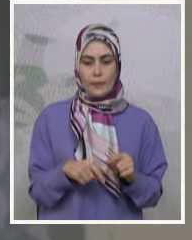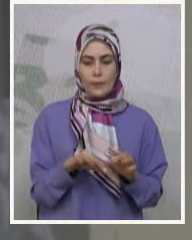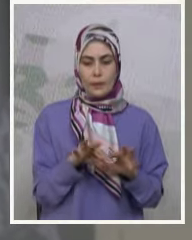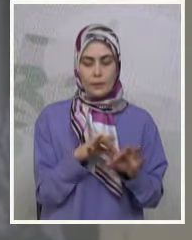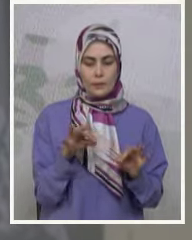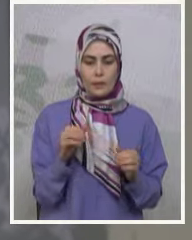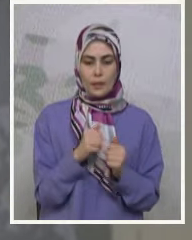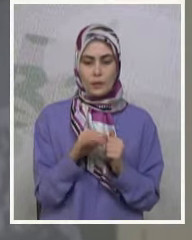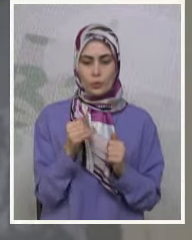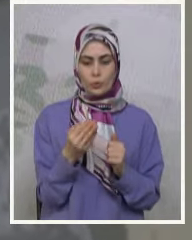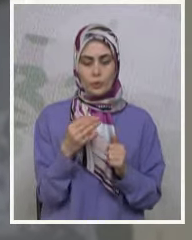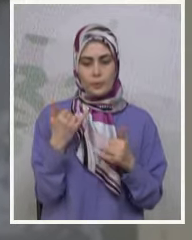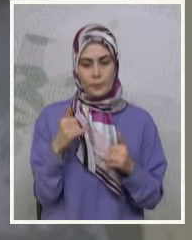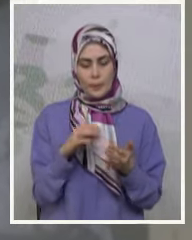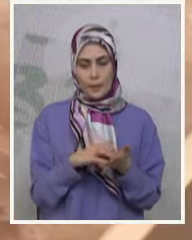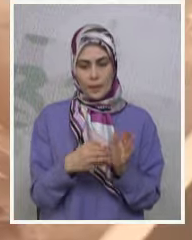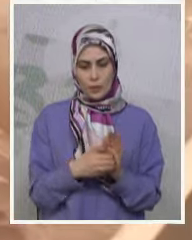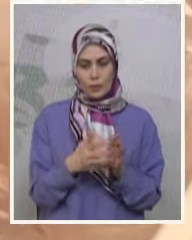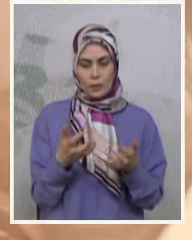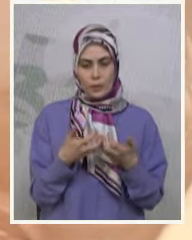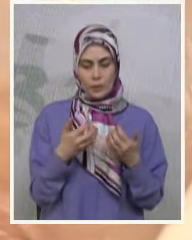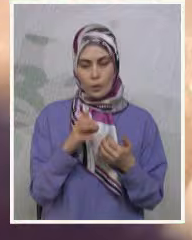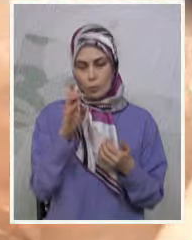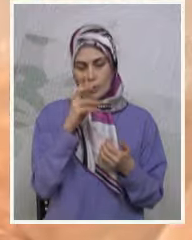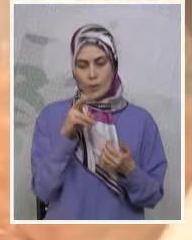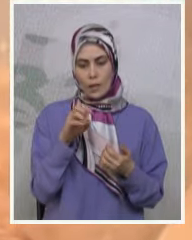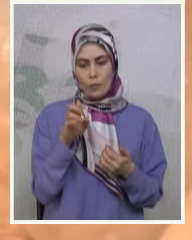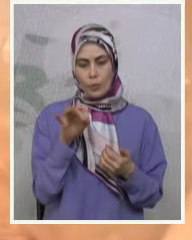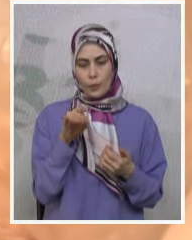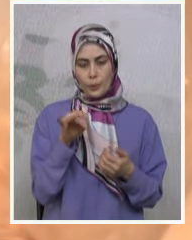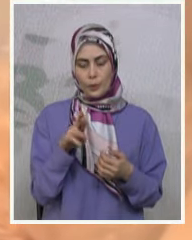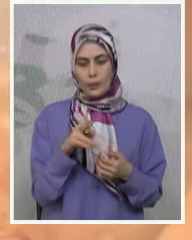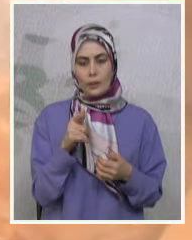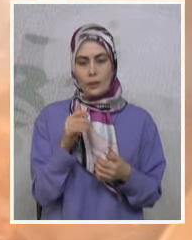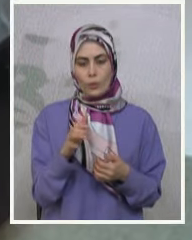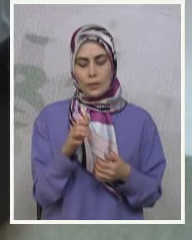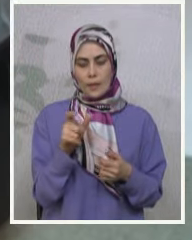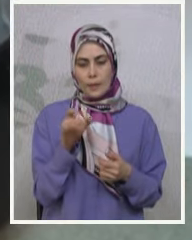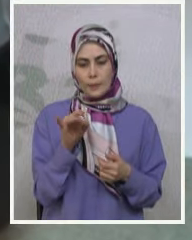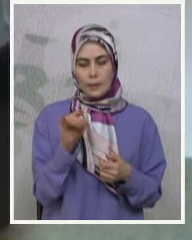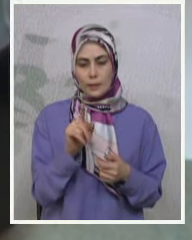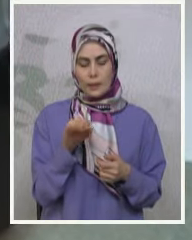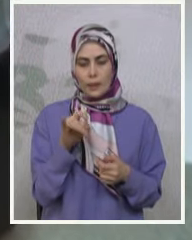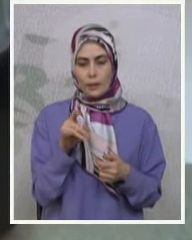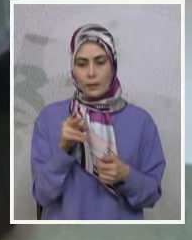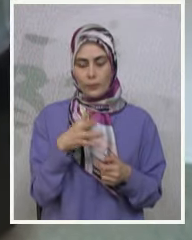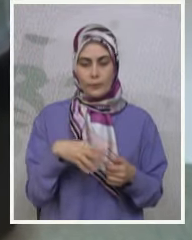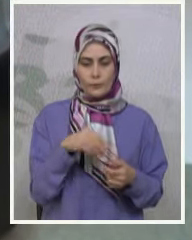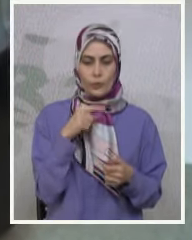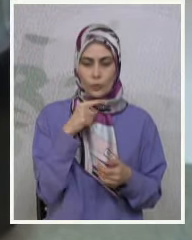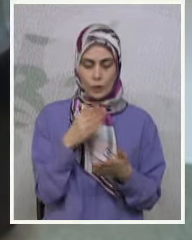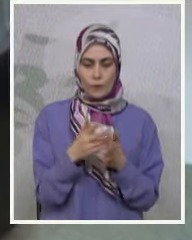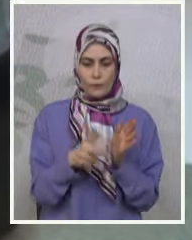Отобранные с каждой туши куски мяса исследуются в Государственной лаборатории ветеринарно-санитарной экспертизы. Их по всей республике 8. Есть